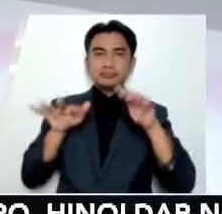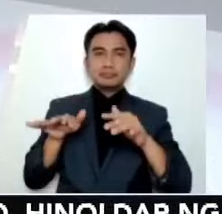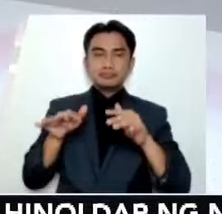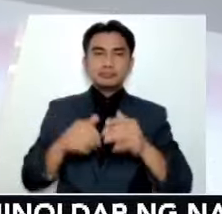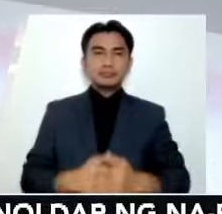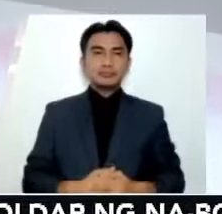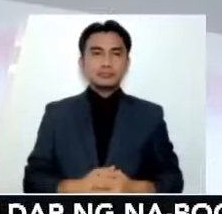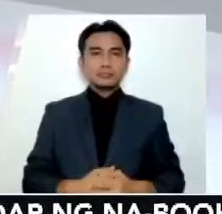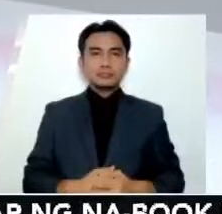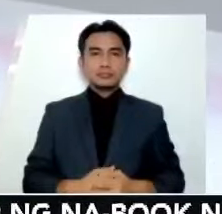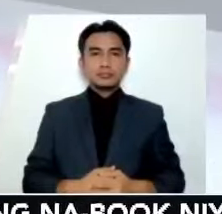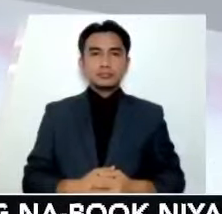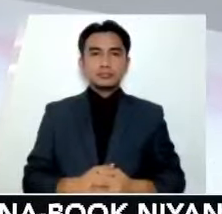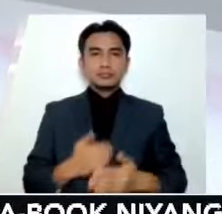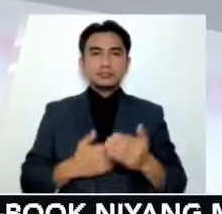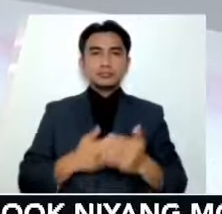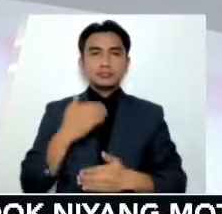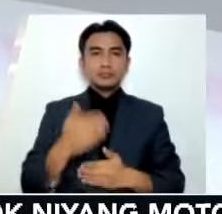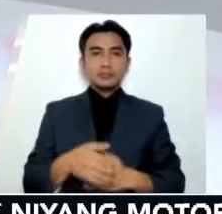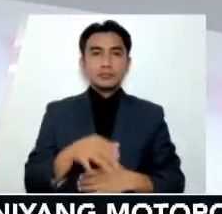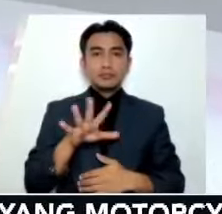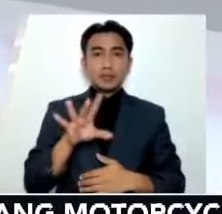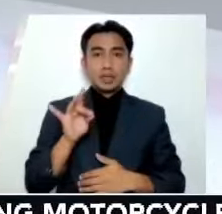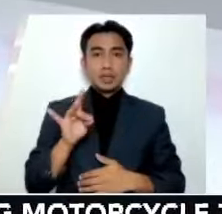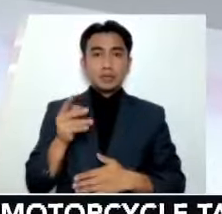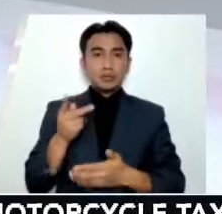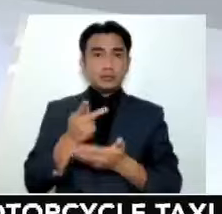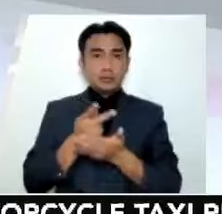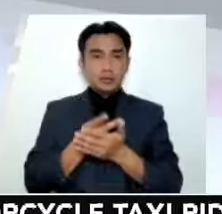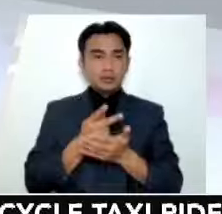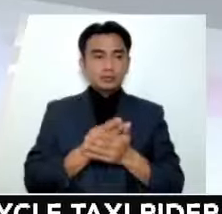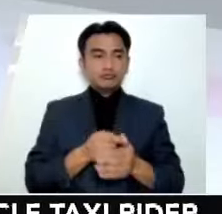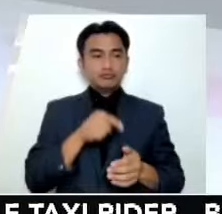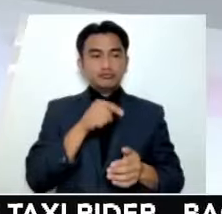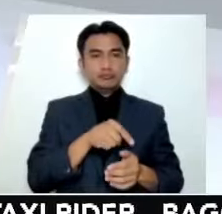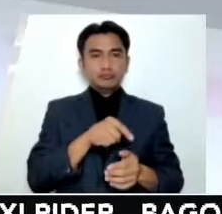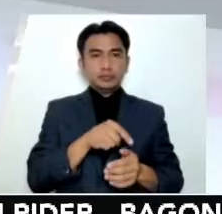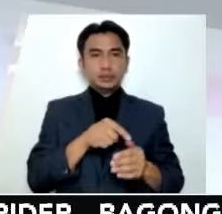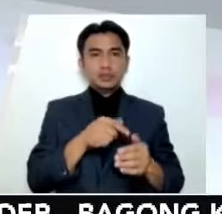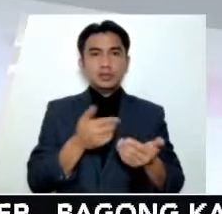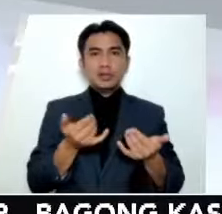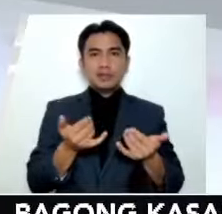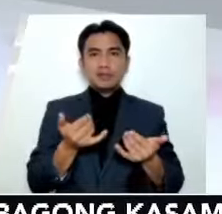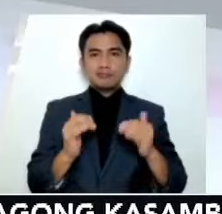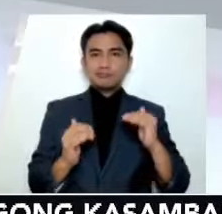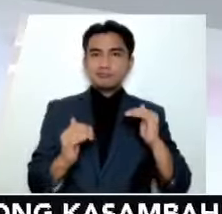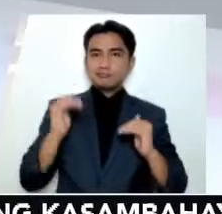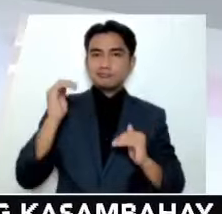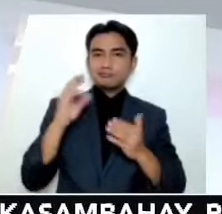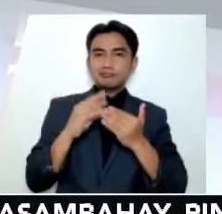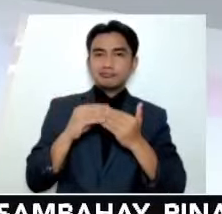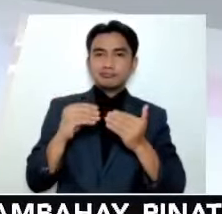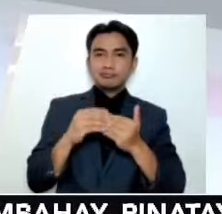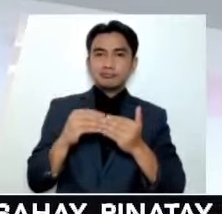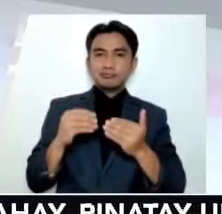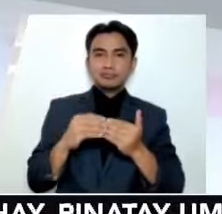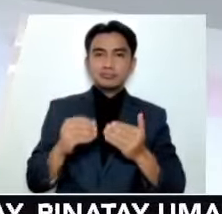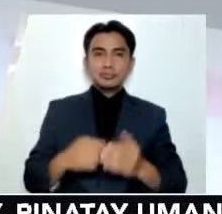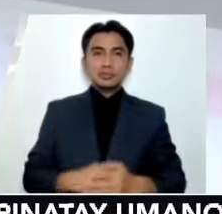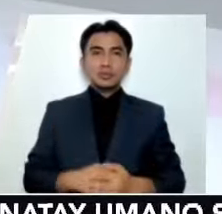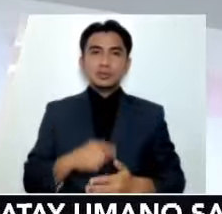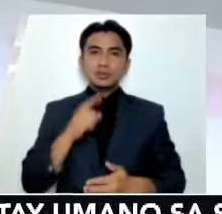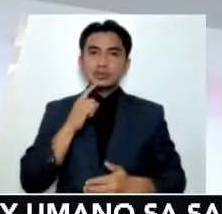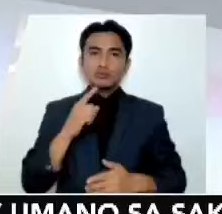Sumadsad sa 58 pesos and 64 centavos ang halaga ng dolyar ngayong araw. Pinakamahina yan mula noong November